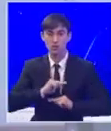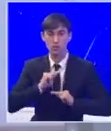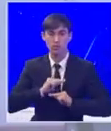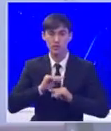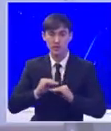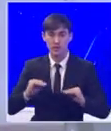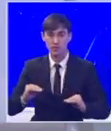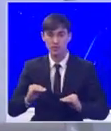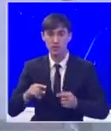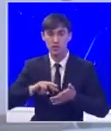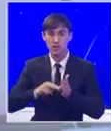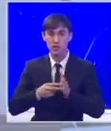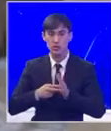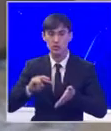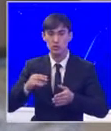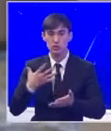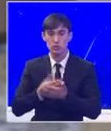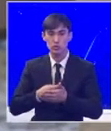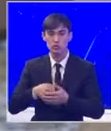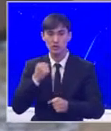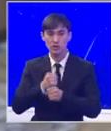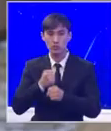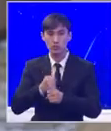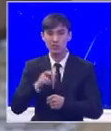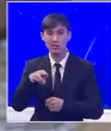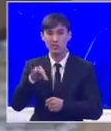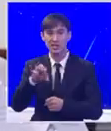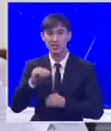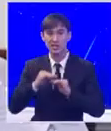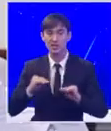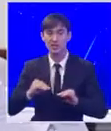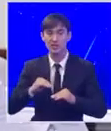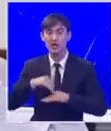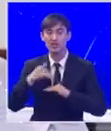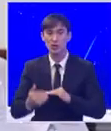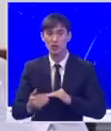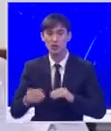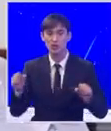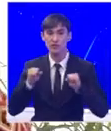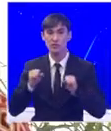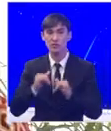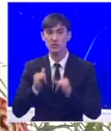конкурсе педагог планирует благодаря собственной разработке – тренажеру для детей, отстающих в физическом развитии.